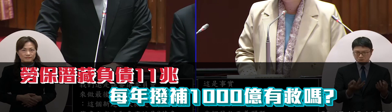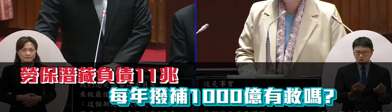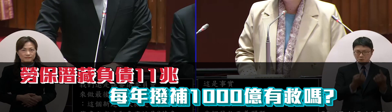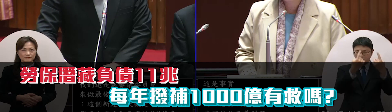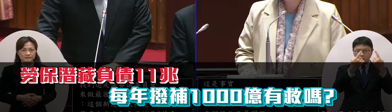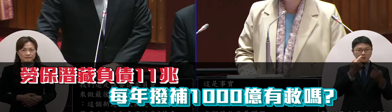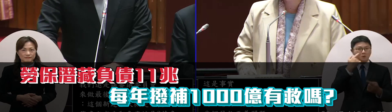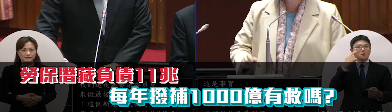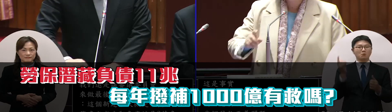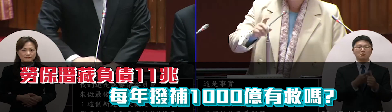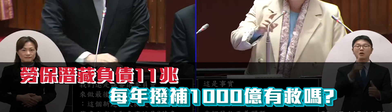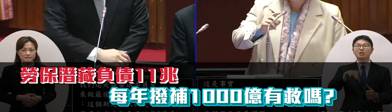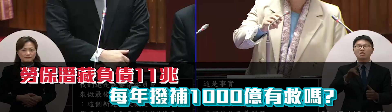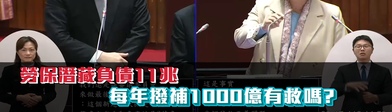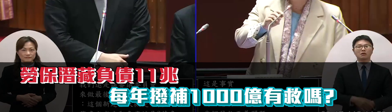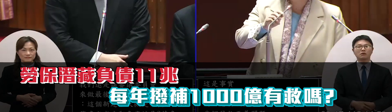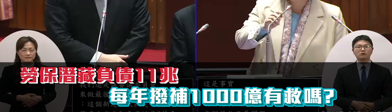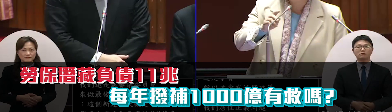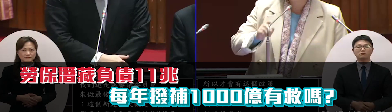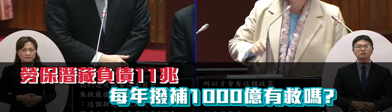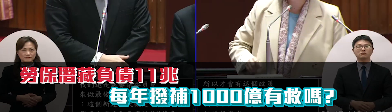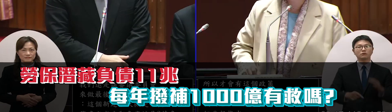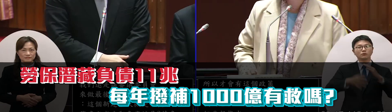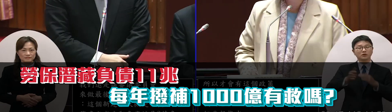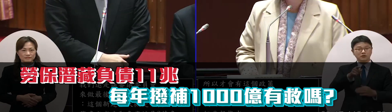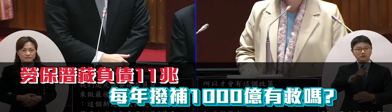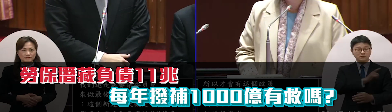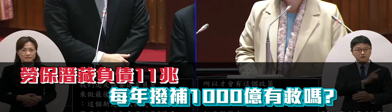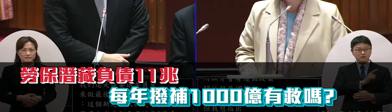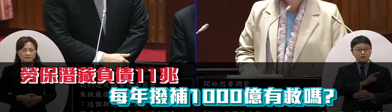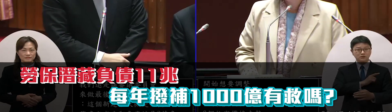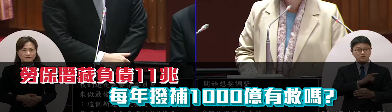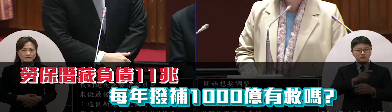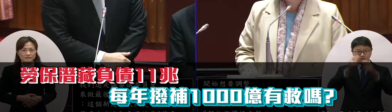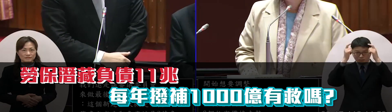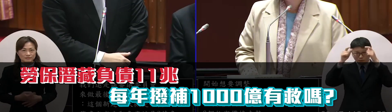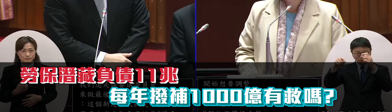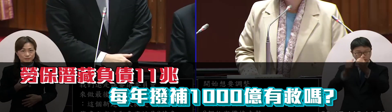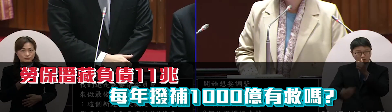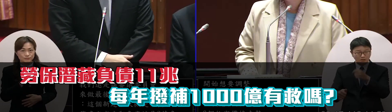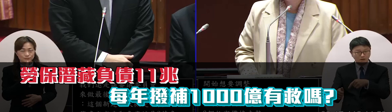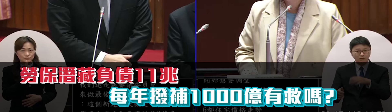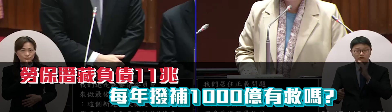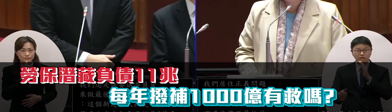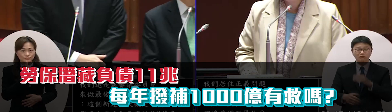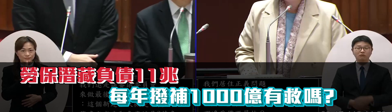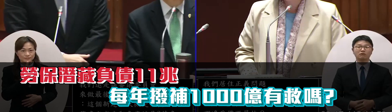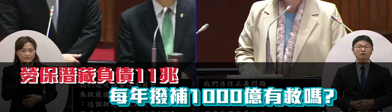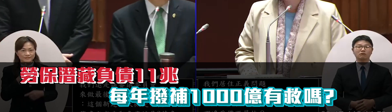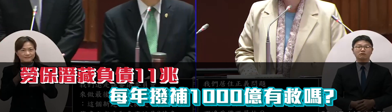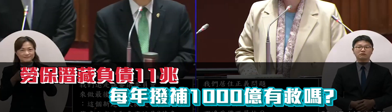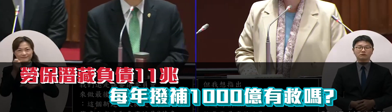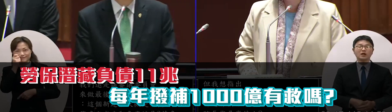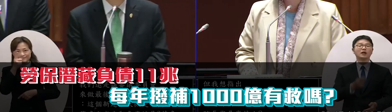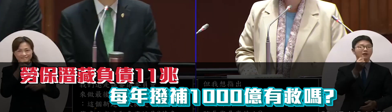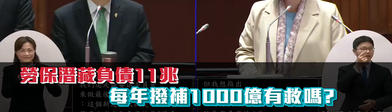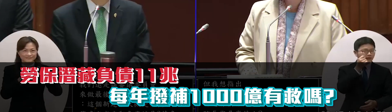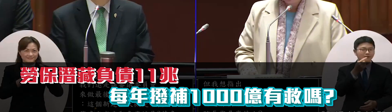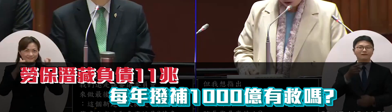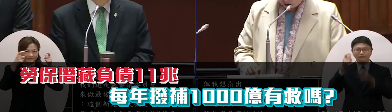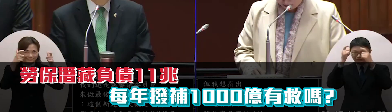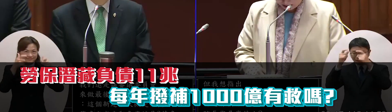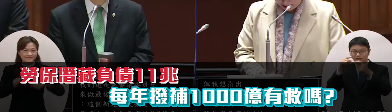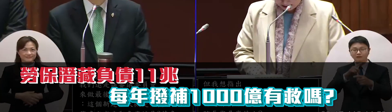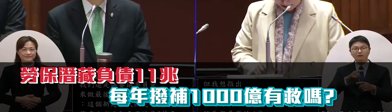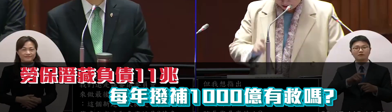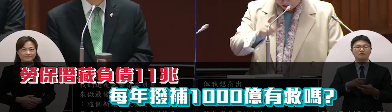最快。那个院长，您是高雄人是不是？ 我是一半台南， 一半台南，一半高雄，